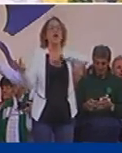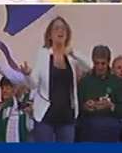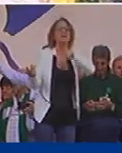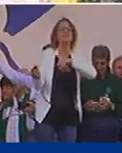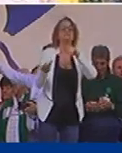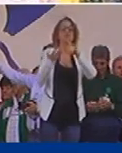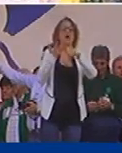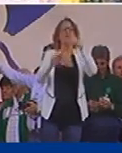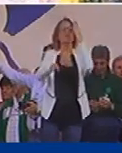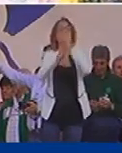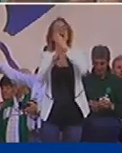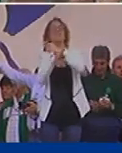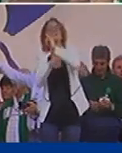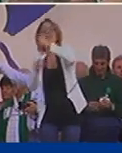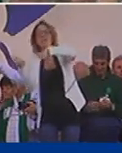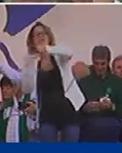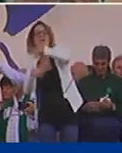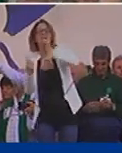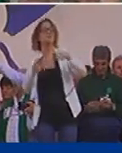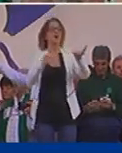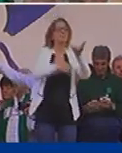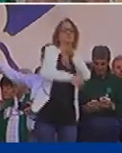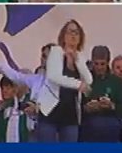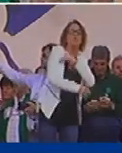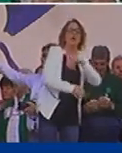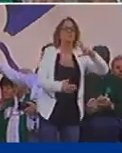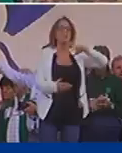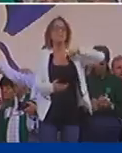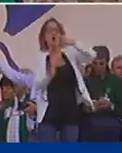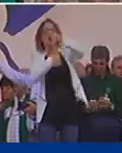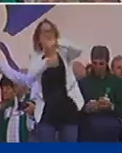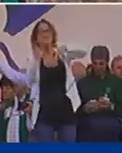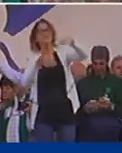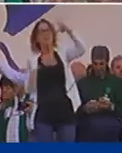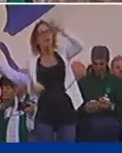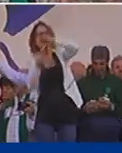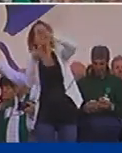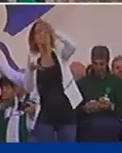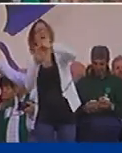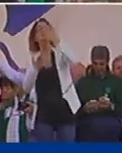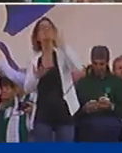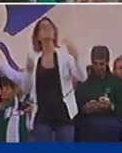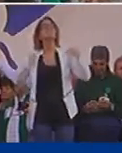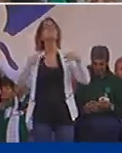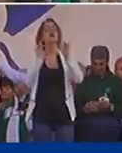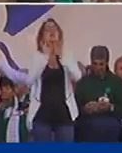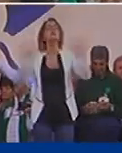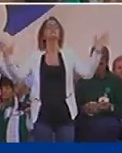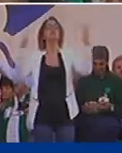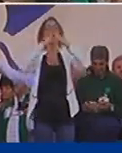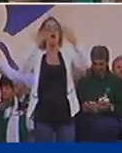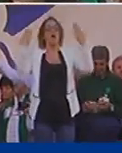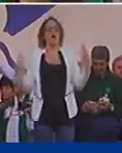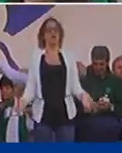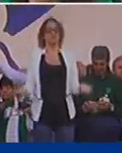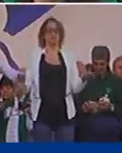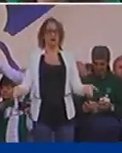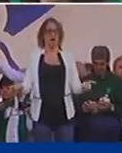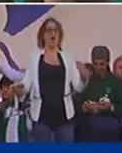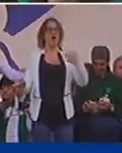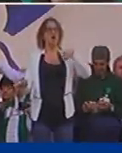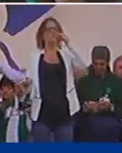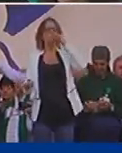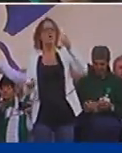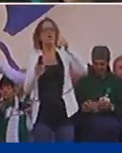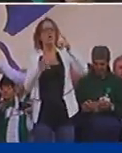fra partite IVA, fra studenti e fra poliziotti che vogliono vivere liberi a casa loro senza essere